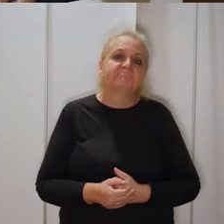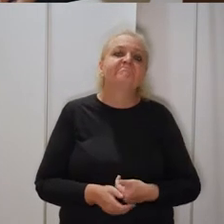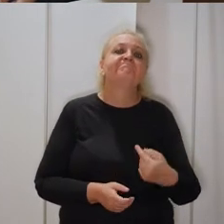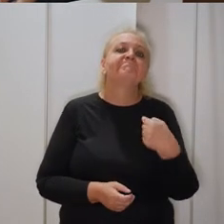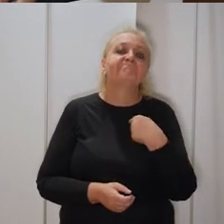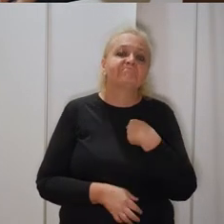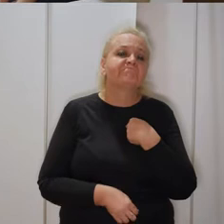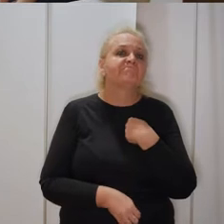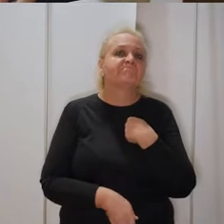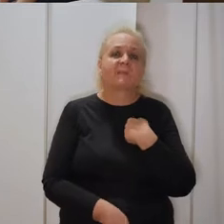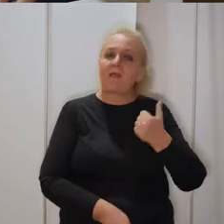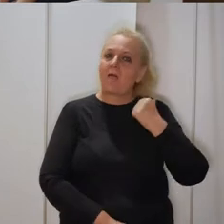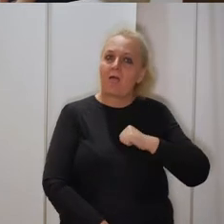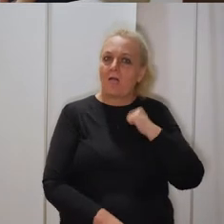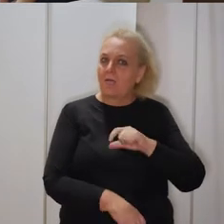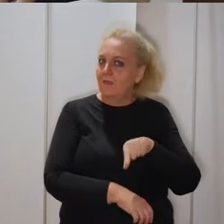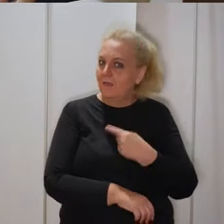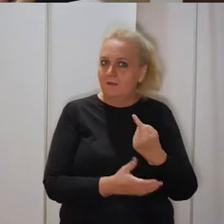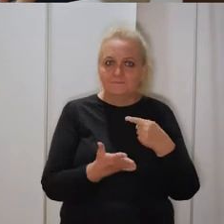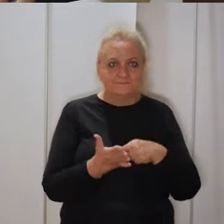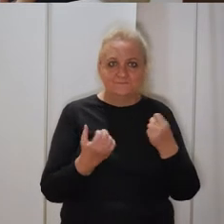Ja bardzo czekałam na